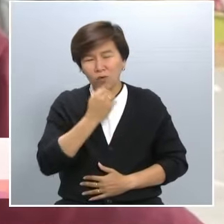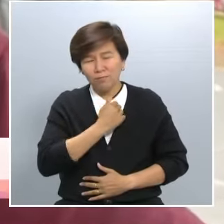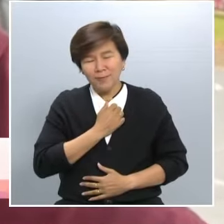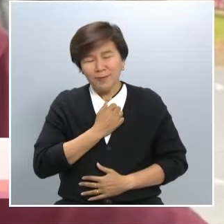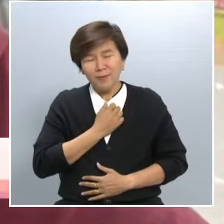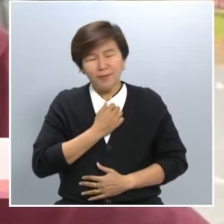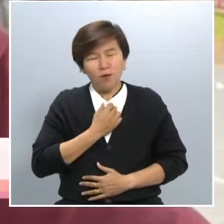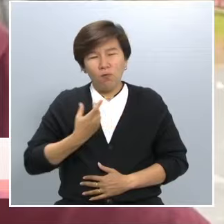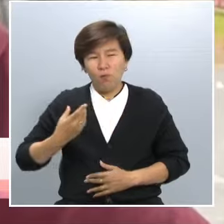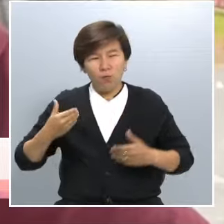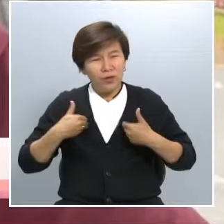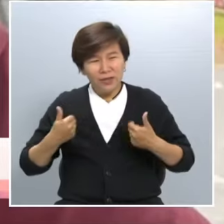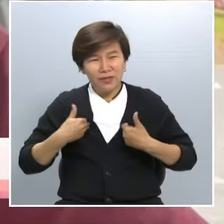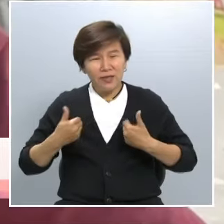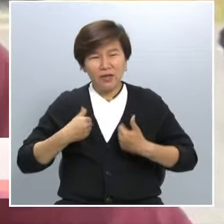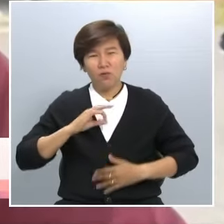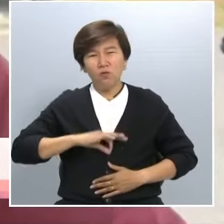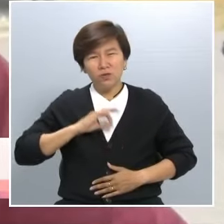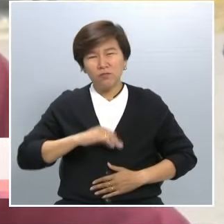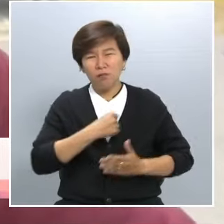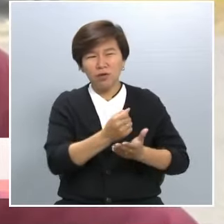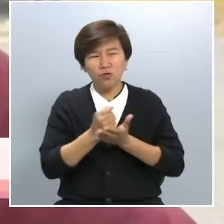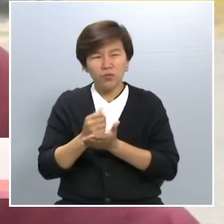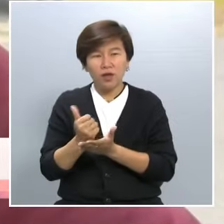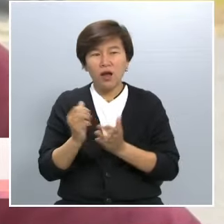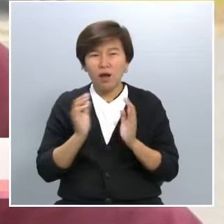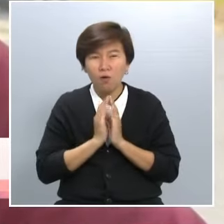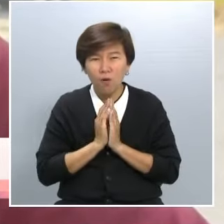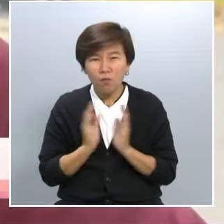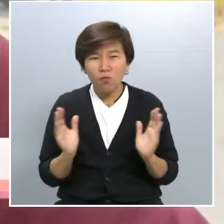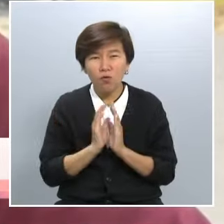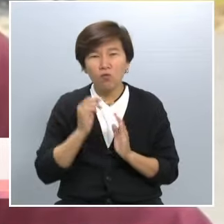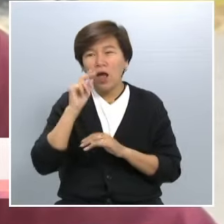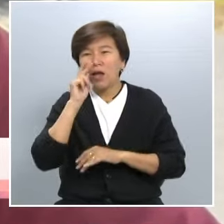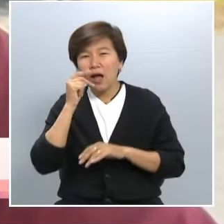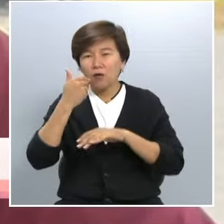จกับว่าเขามาช่วยนะคะยาขอบคุณทุกหน่วยงานทุกชื่อค่ะ